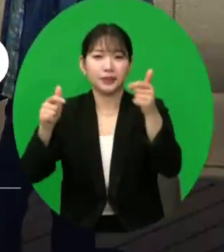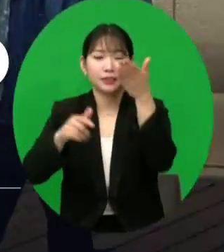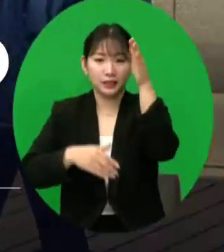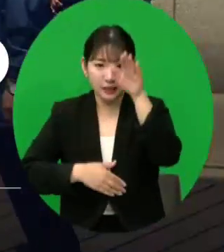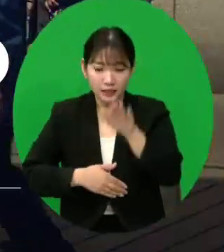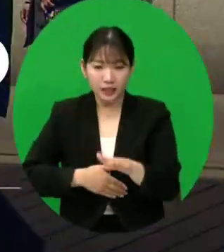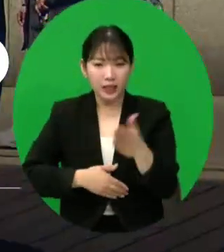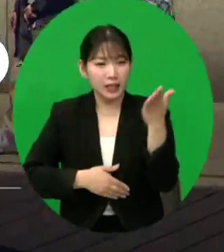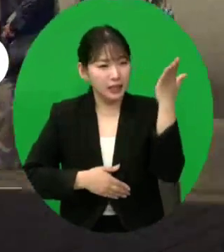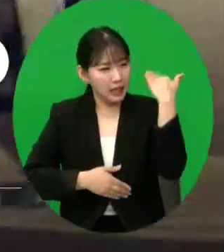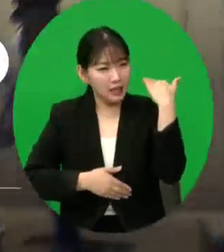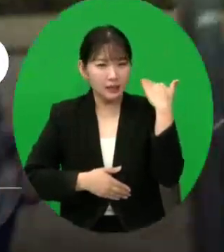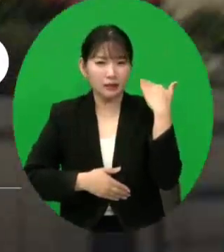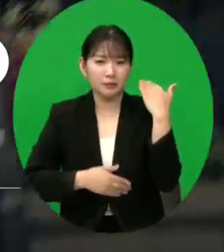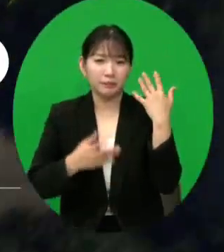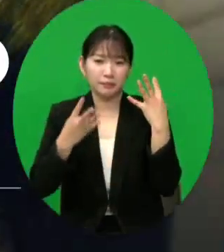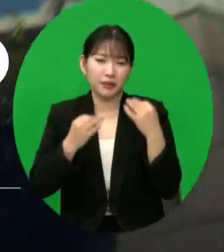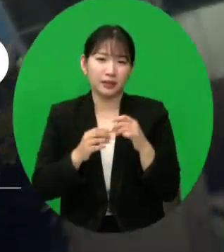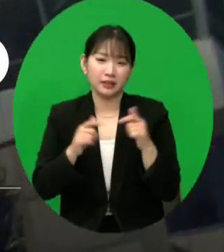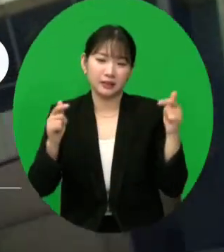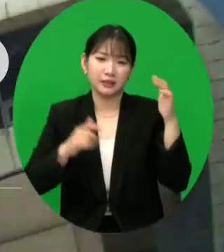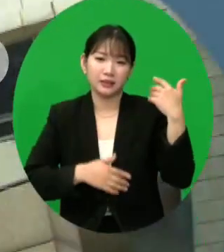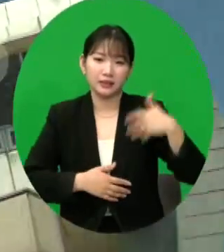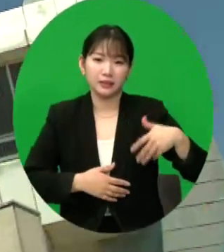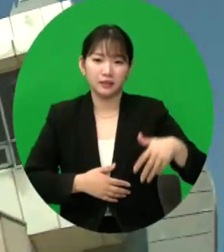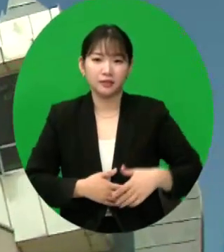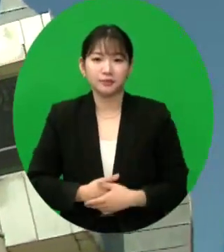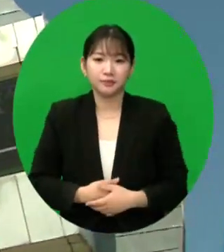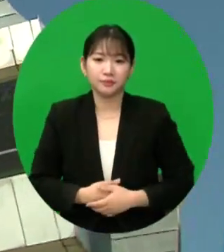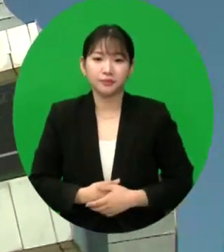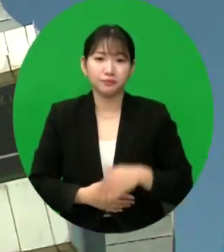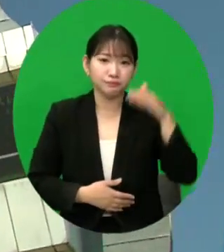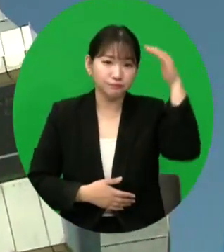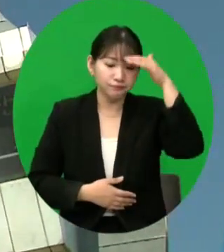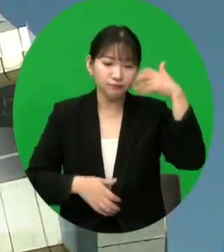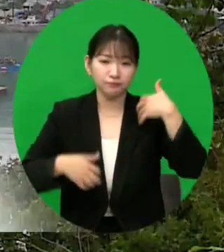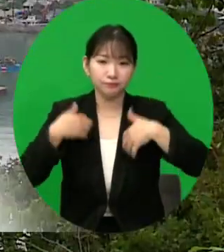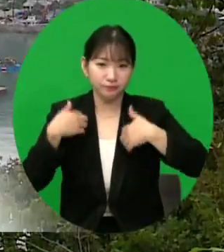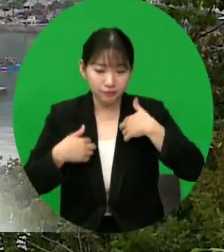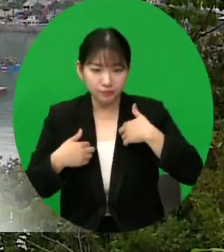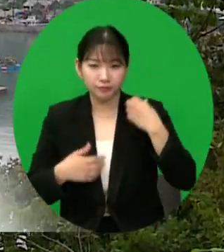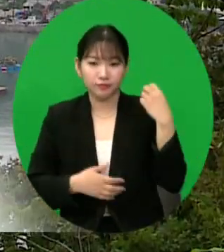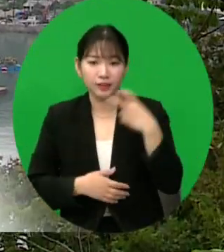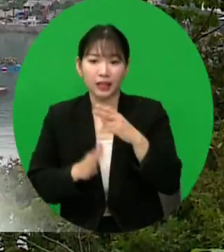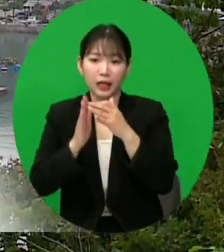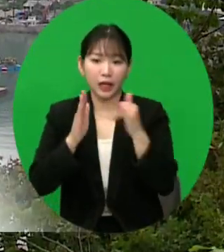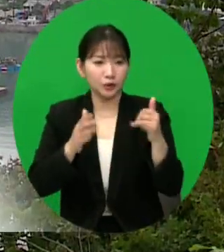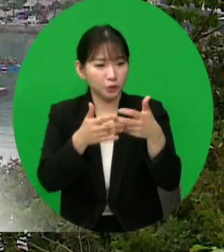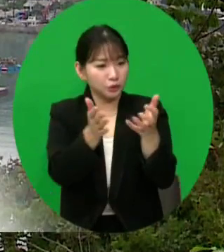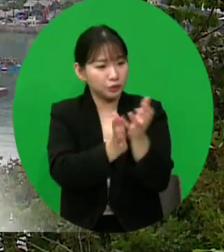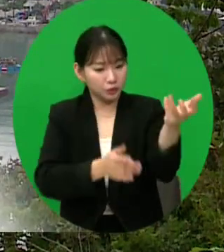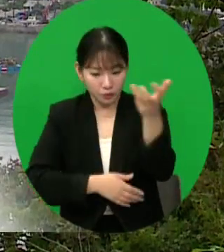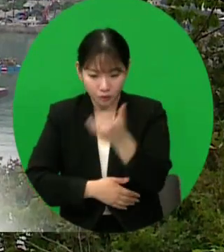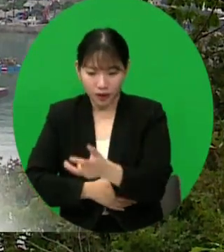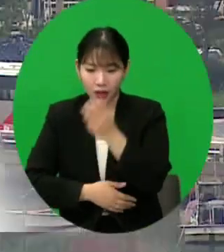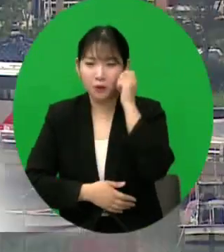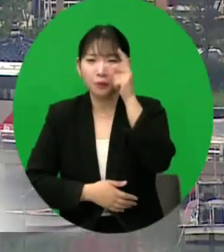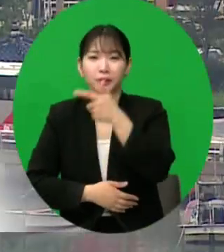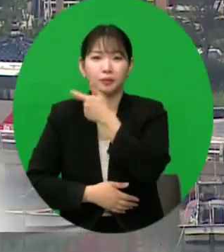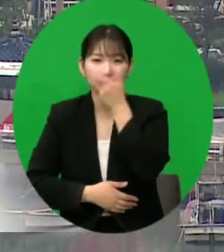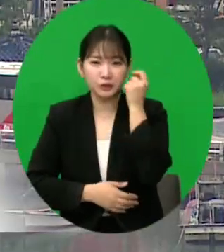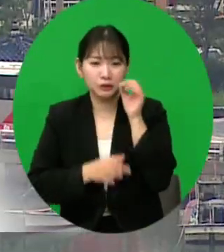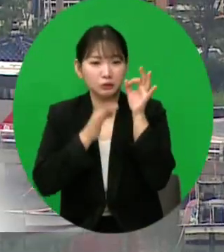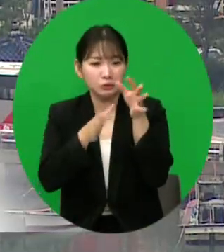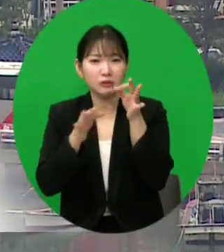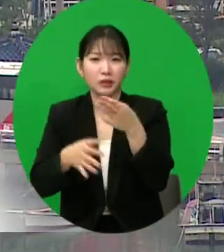있지만 예전 수준을 회복하지는 못하고 있습니다. 볼거리와 즐길거리, 가족 관광객을 위한 숙소 부족 등